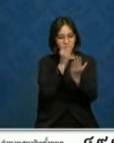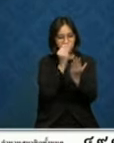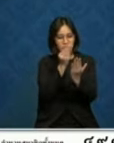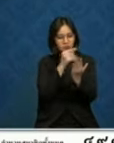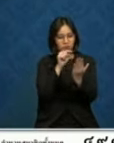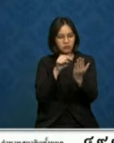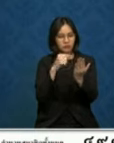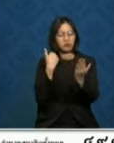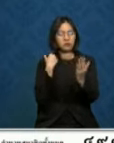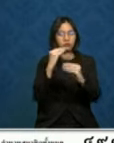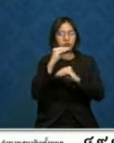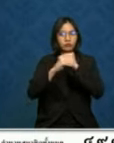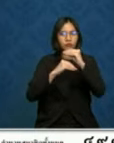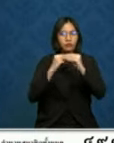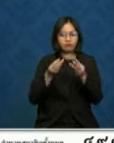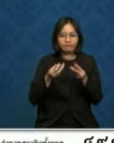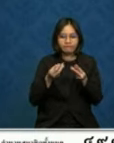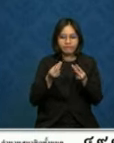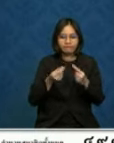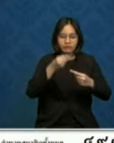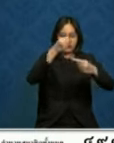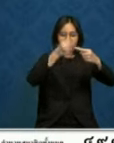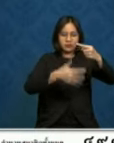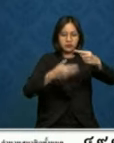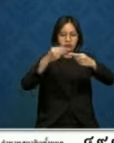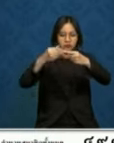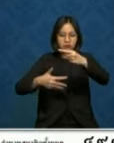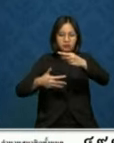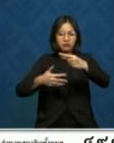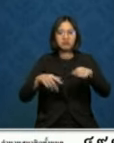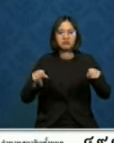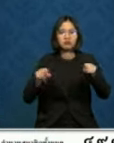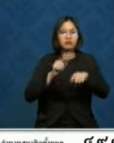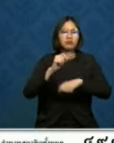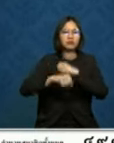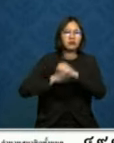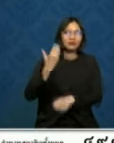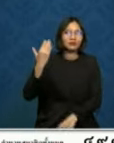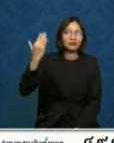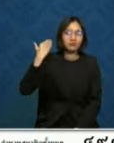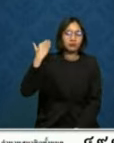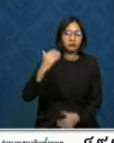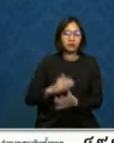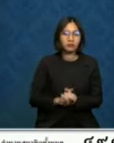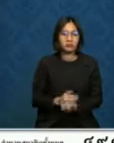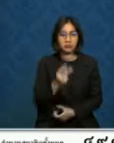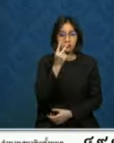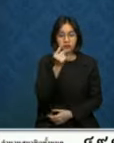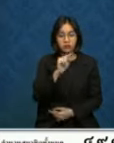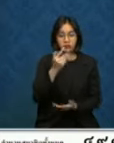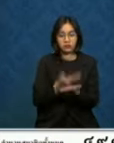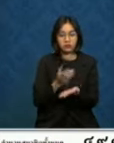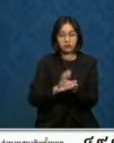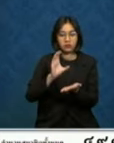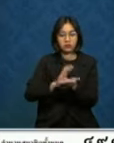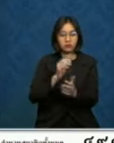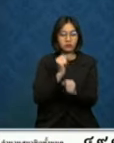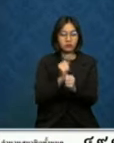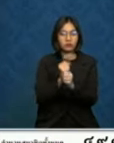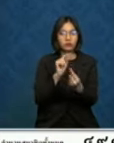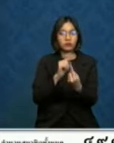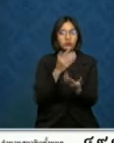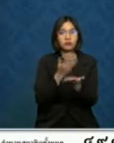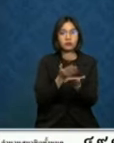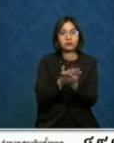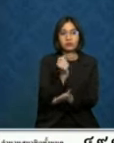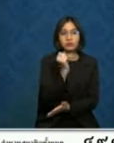ามีโครงการยิบย่อยเป็นจำนวนมากไม่ได้แตกต่างจากปีที่ผ่านมามาดูกันที่งบดำเนินการในส่วนของค่าตอบ